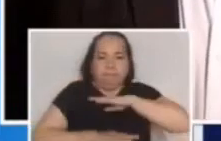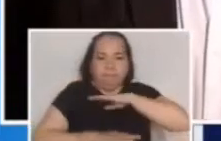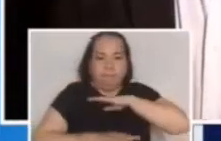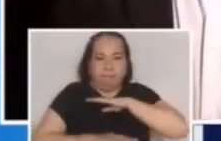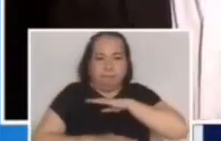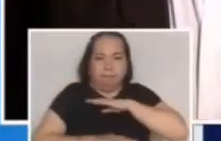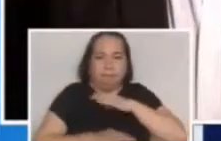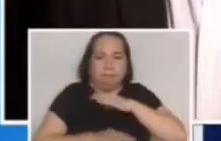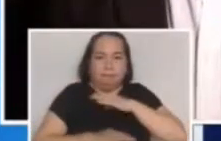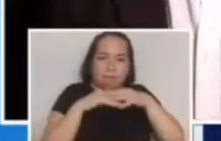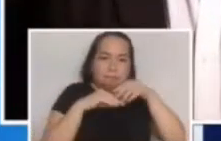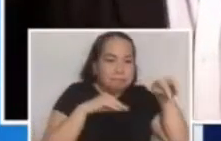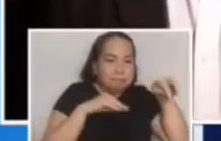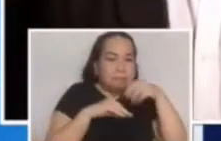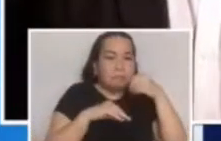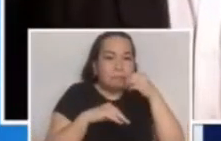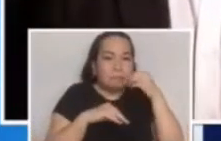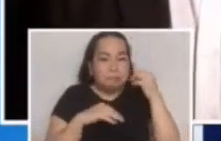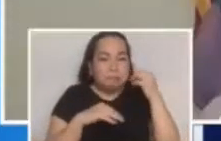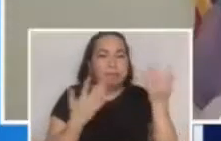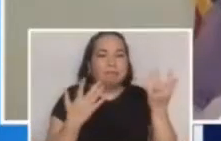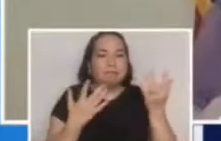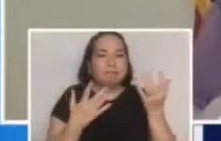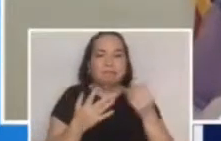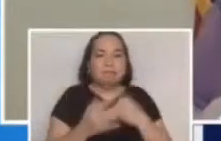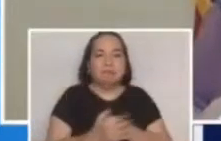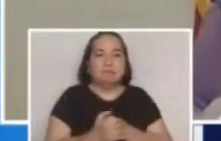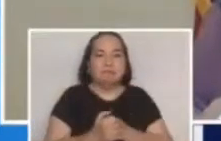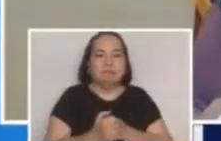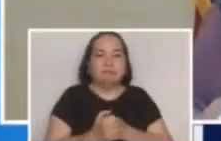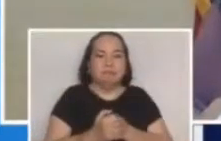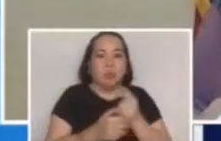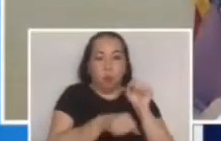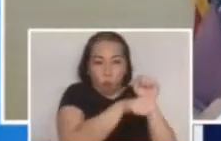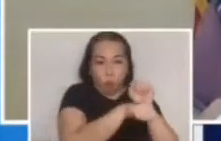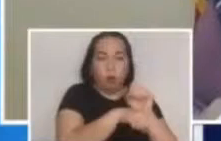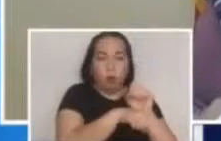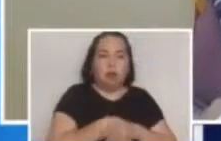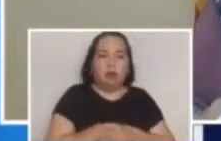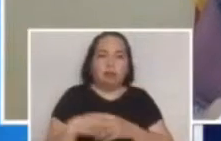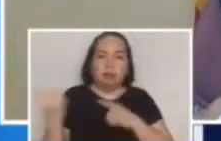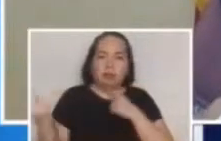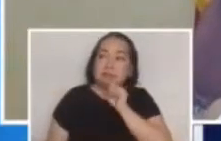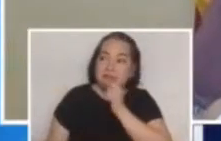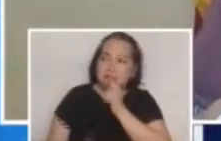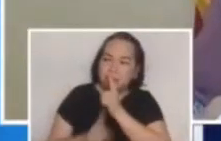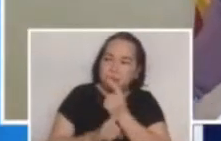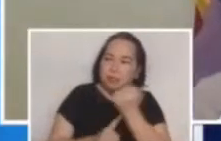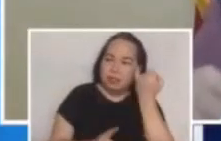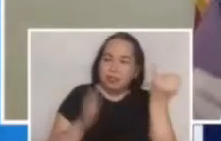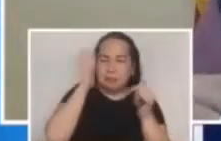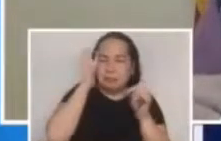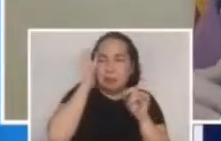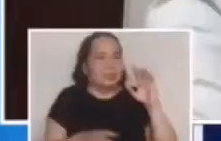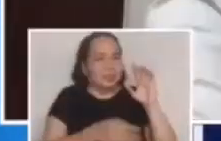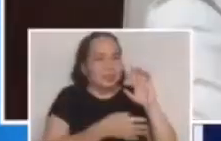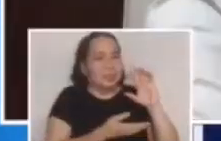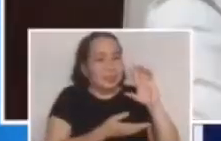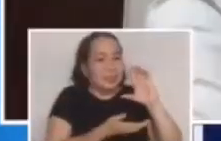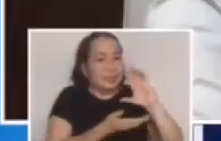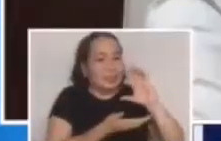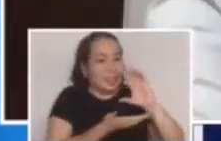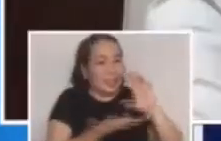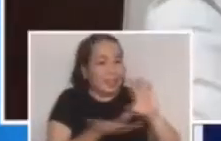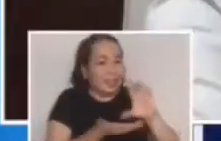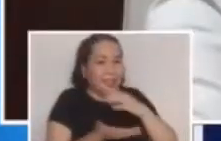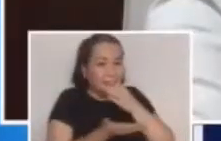Secretary Liling Briones ng Department of Education. Kasama rin sina Undersecretary Nep Malaluan, ang Chief